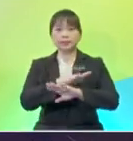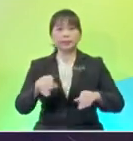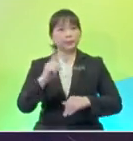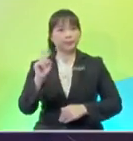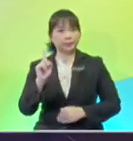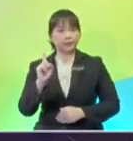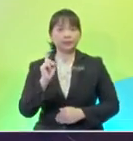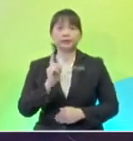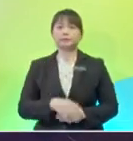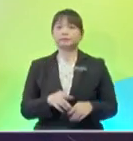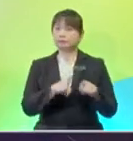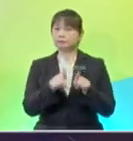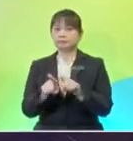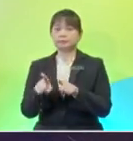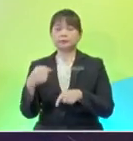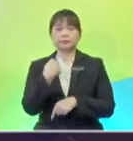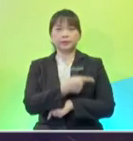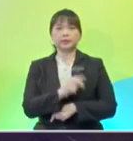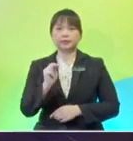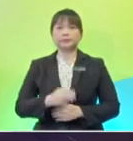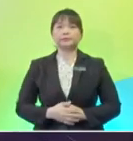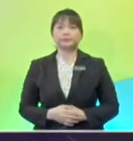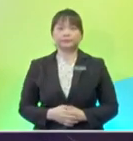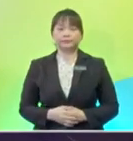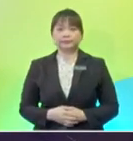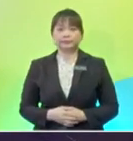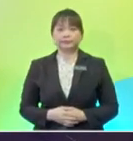bersama dengan kami dalam Menengah Atas